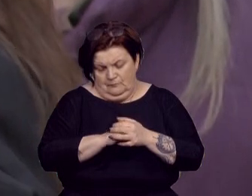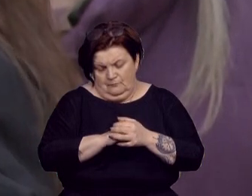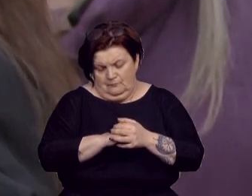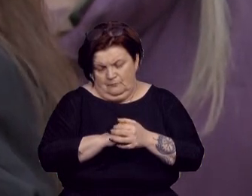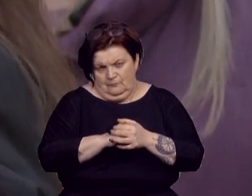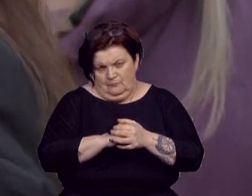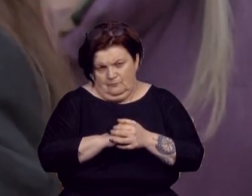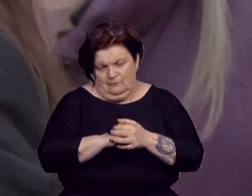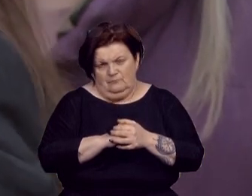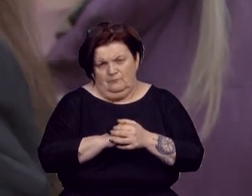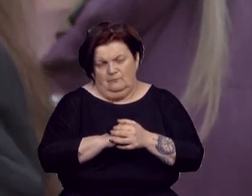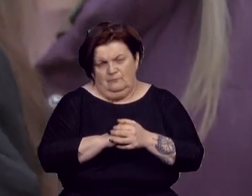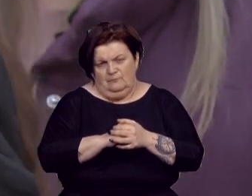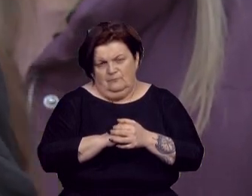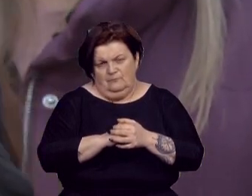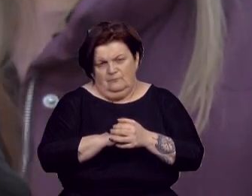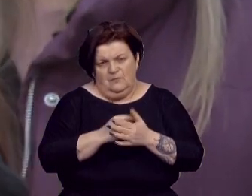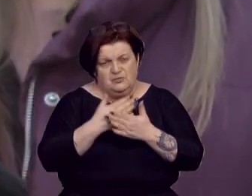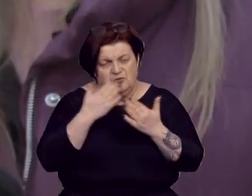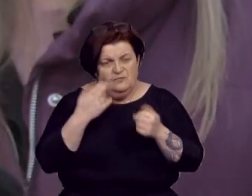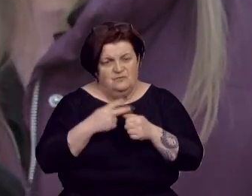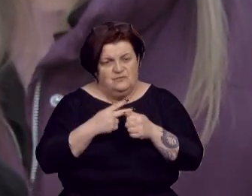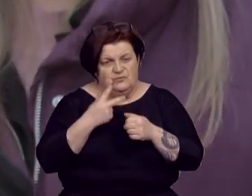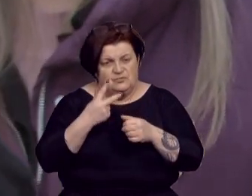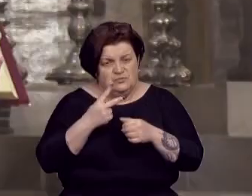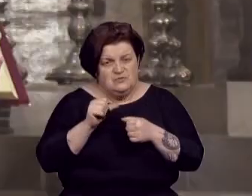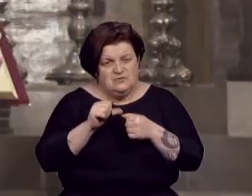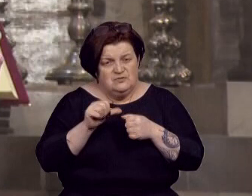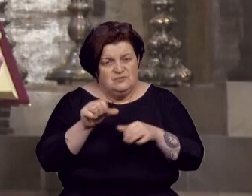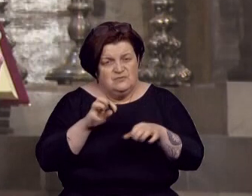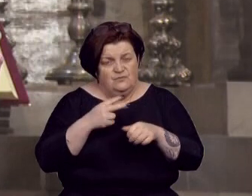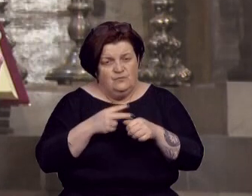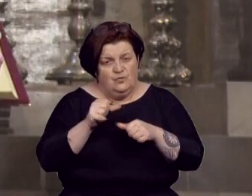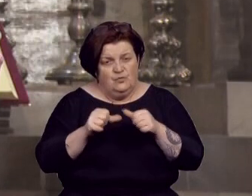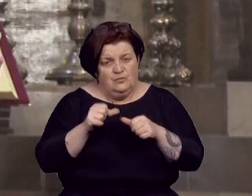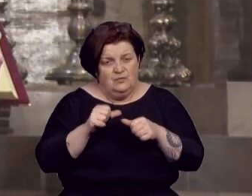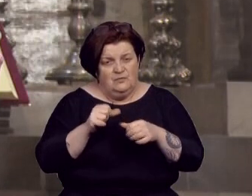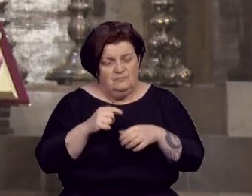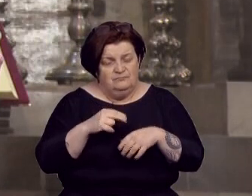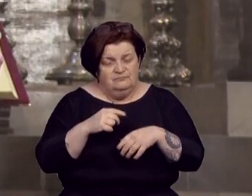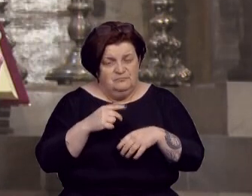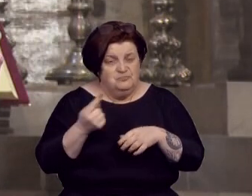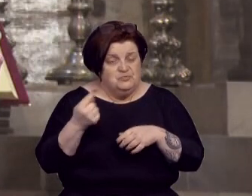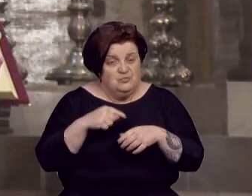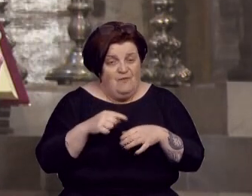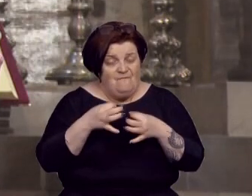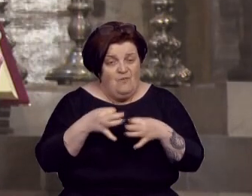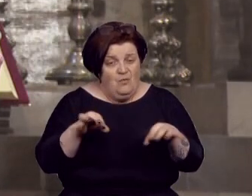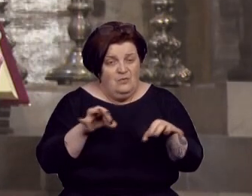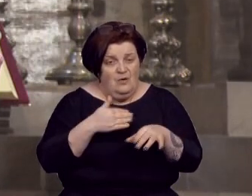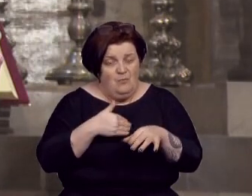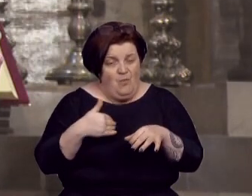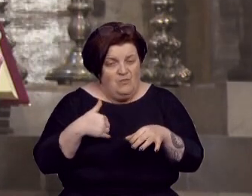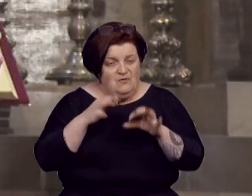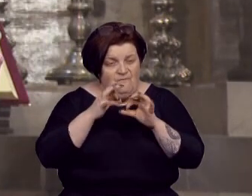szabą, która na oś... Dzień 23 stycznia 1920 roku przyszła wolna Polska,